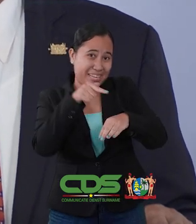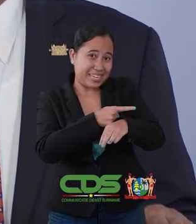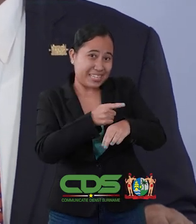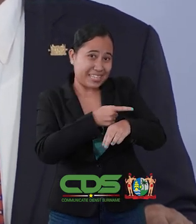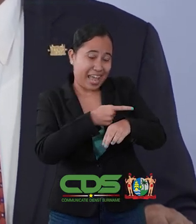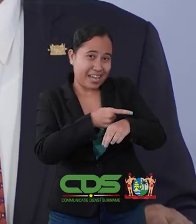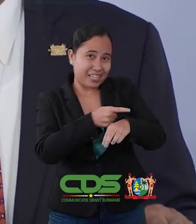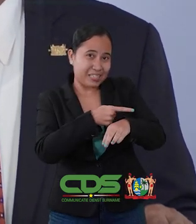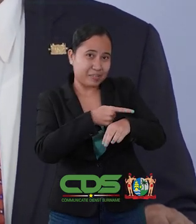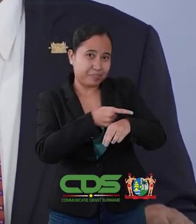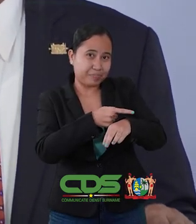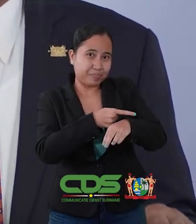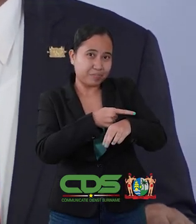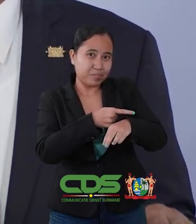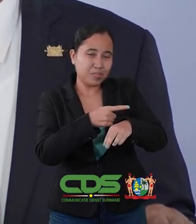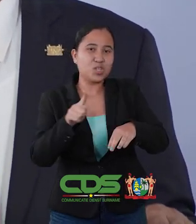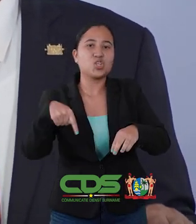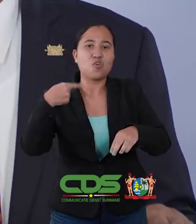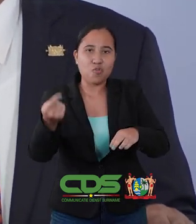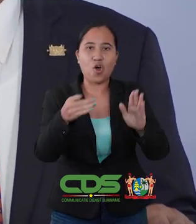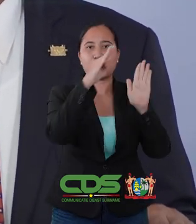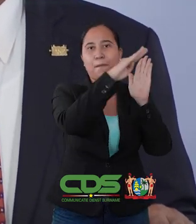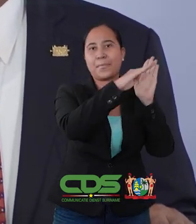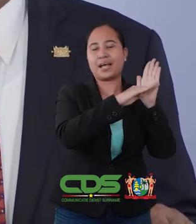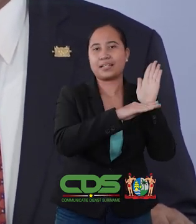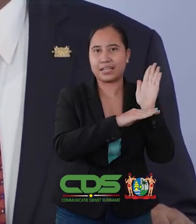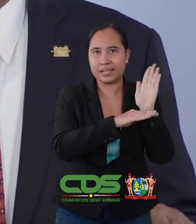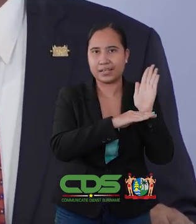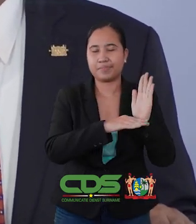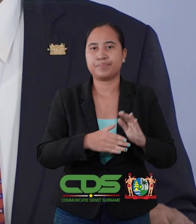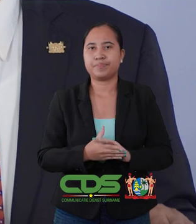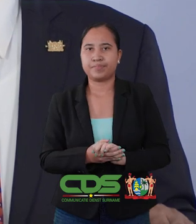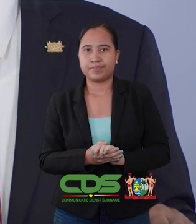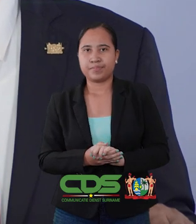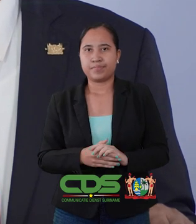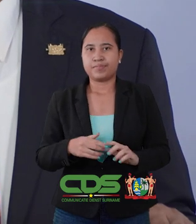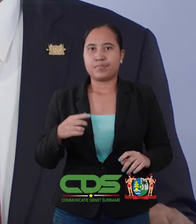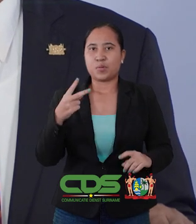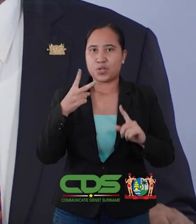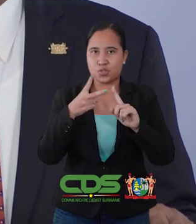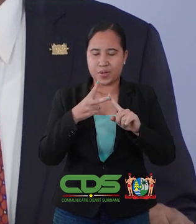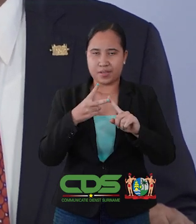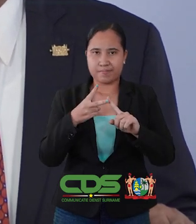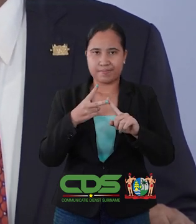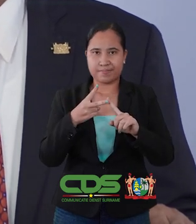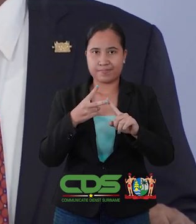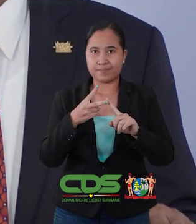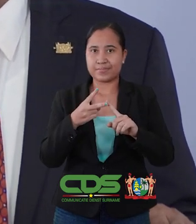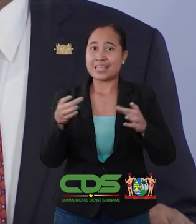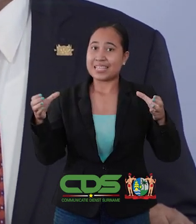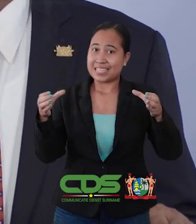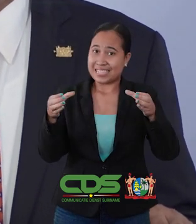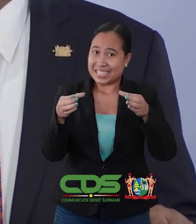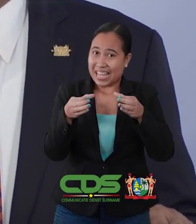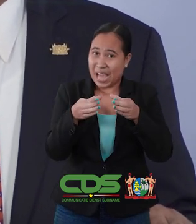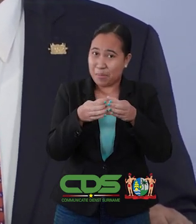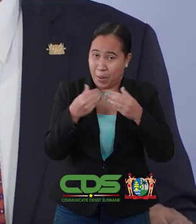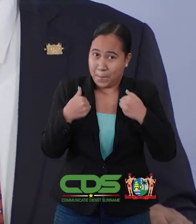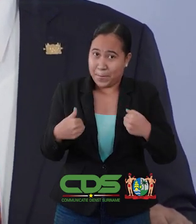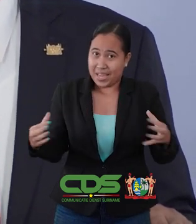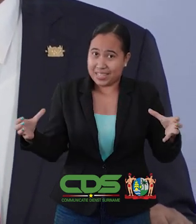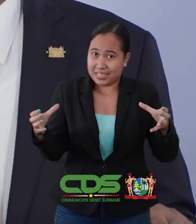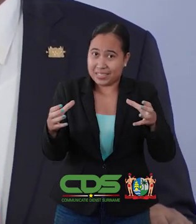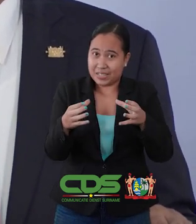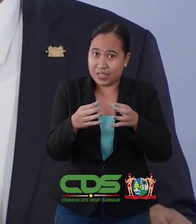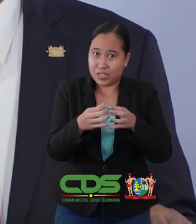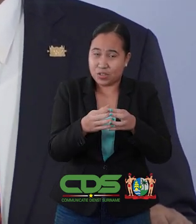het uitgaansverbod gelden de volgende maatregelen. Maatregel nummer 2. Het samenscholingsverbod